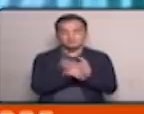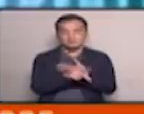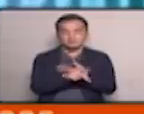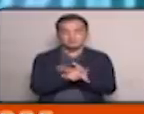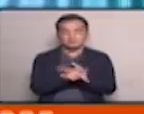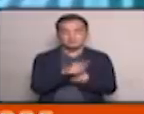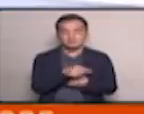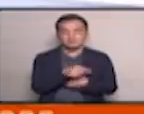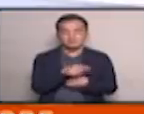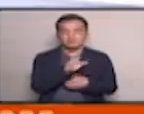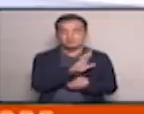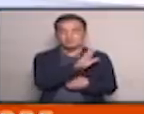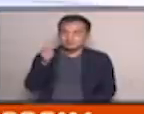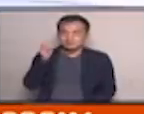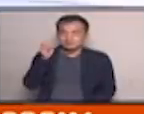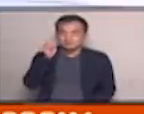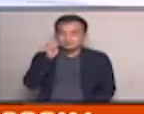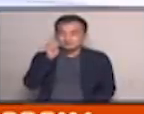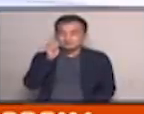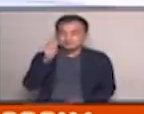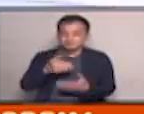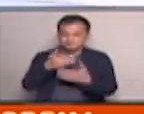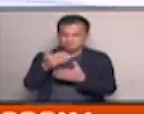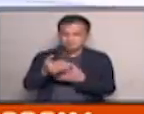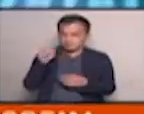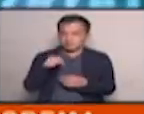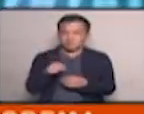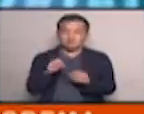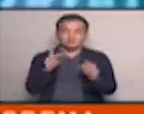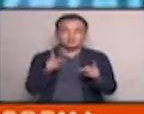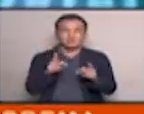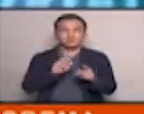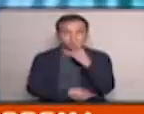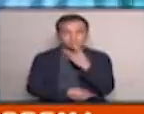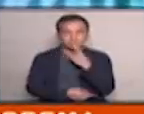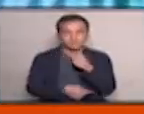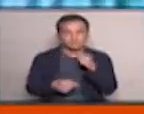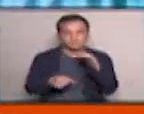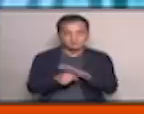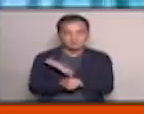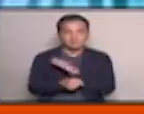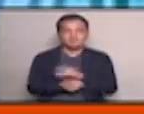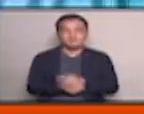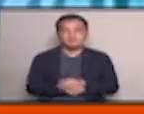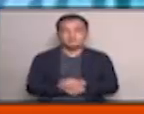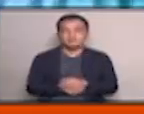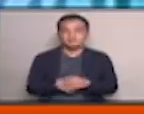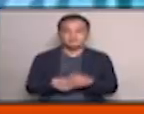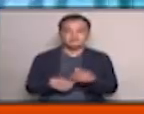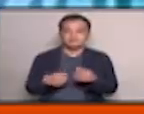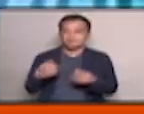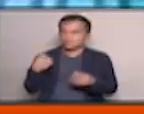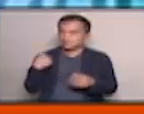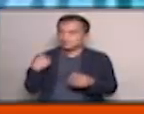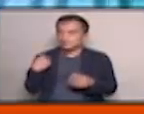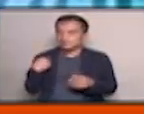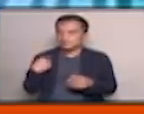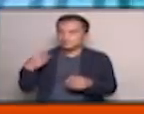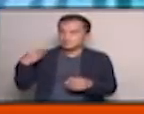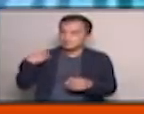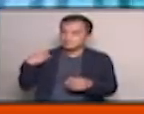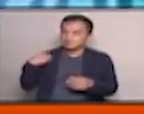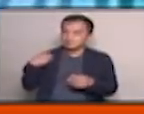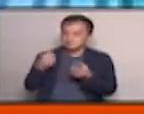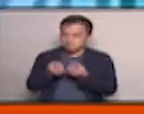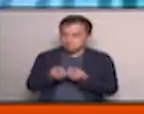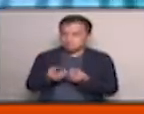maibabalik ang kanilang mga pera? By next week po. Anong araw po next week? Wala pa po kasi yung boss ko, sir. Actually,